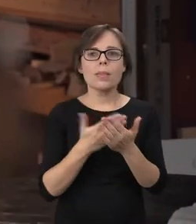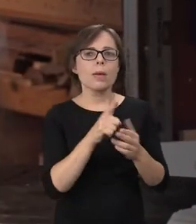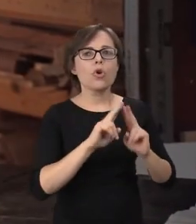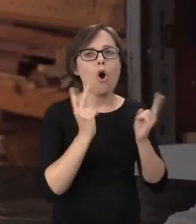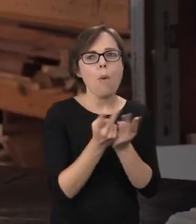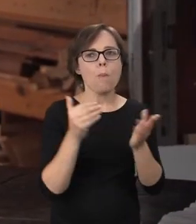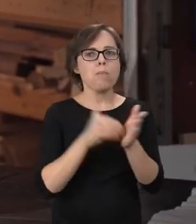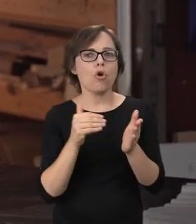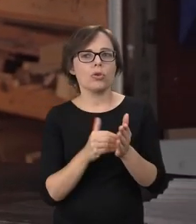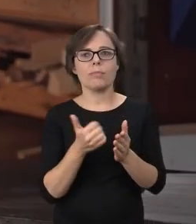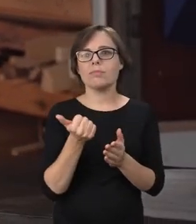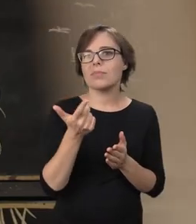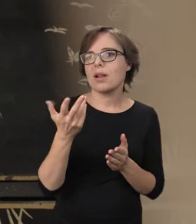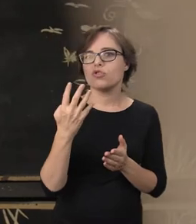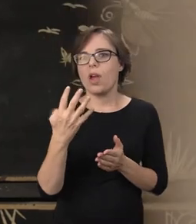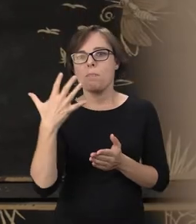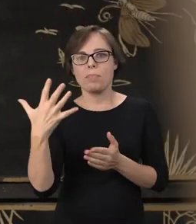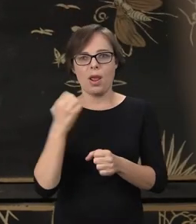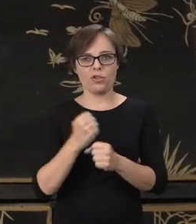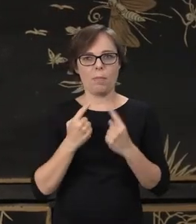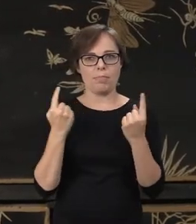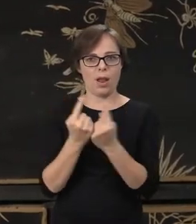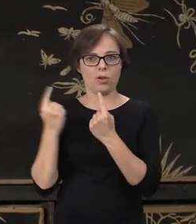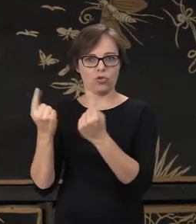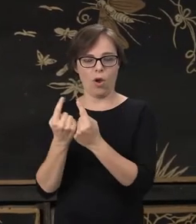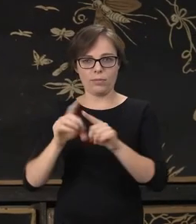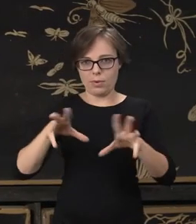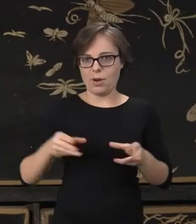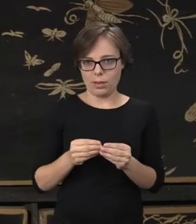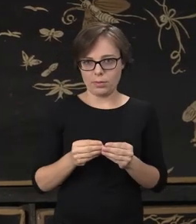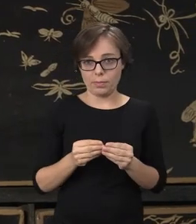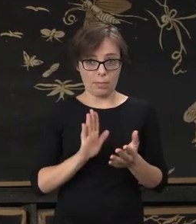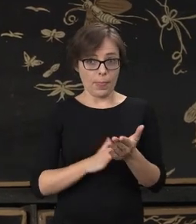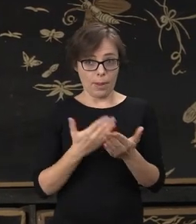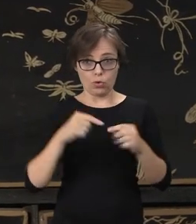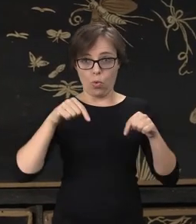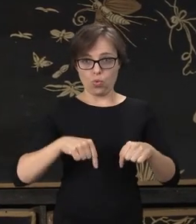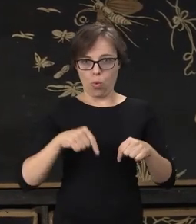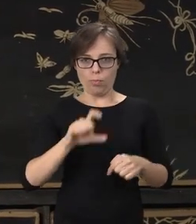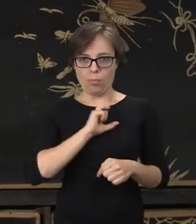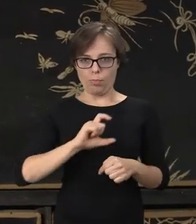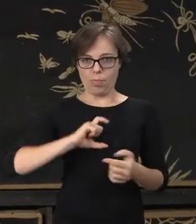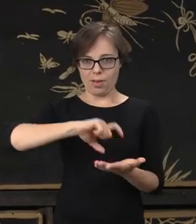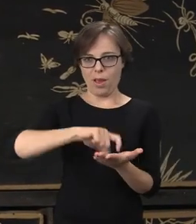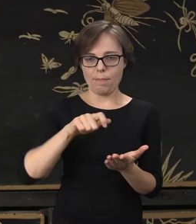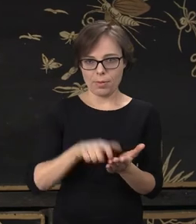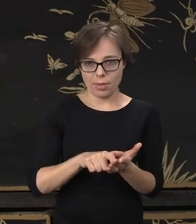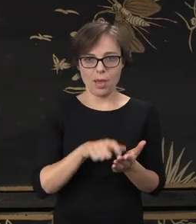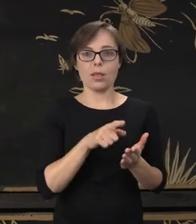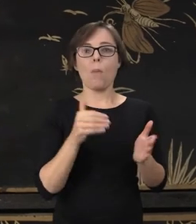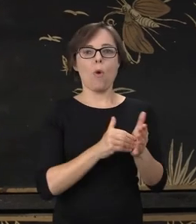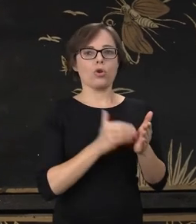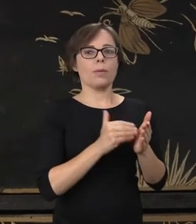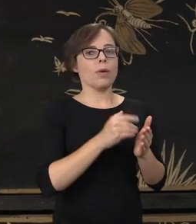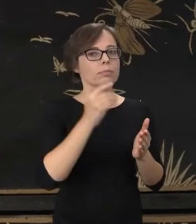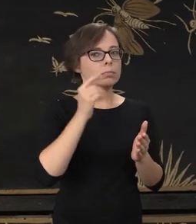wymagają współpracy 4-5 pracowni i trzeba tą pracę podzielić. Na przykład tutaj mamy taki gabinet, gdzie od